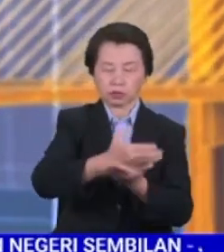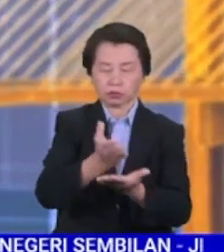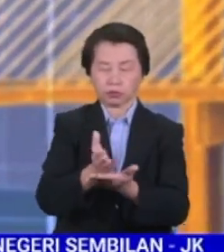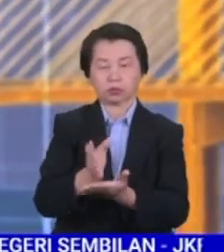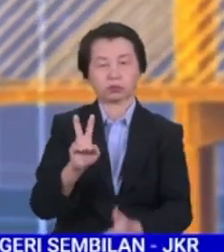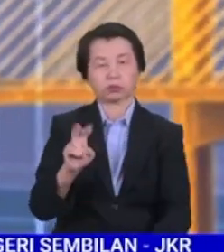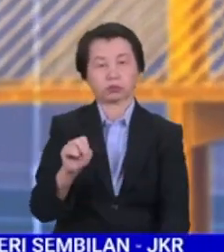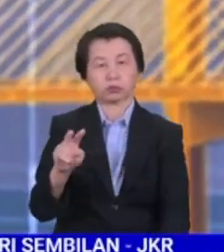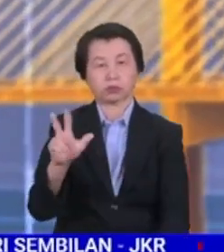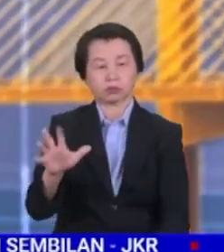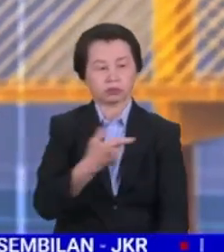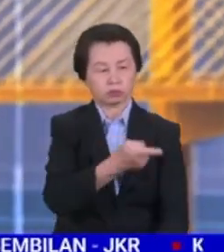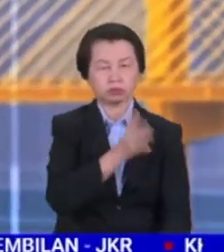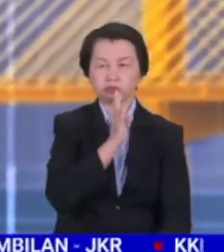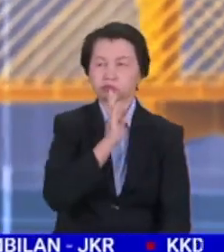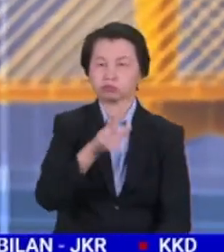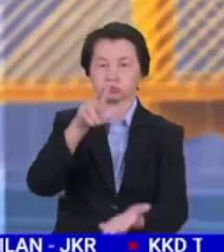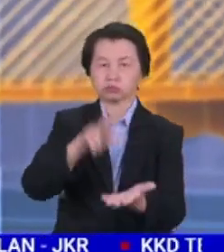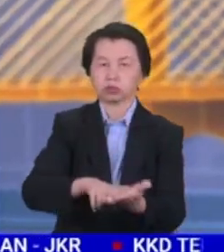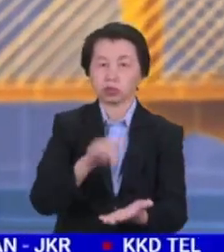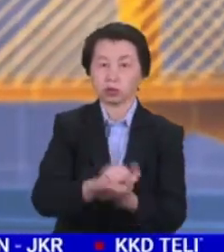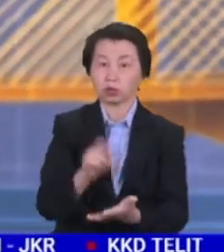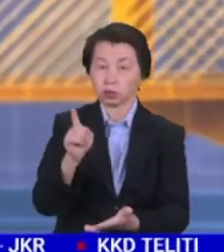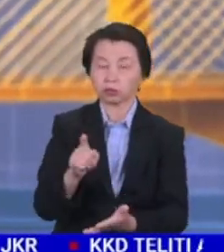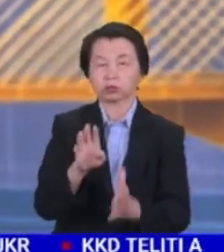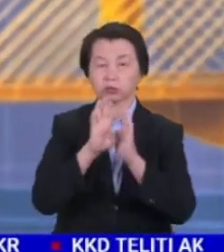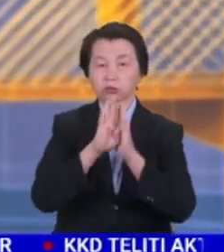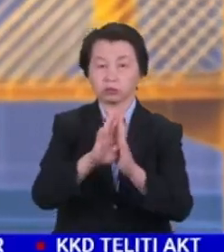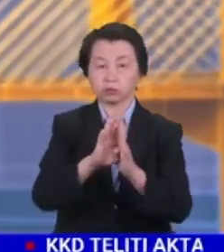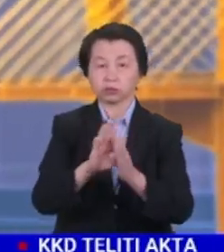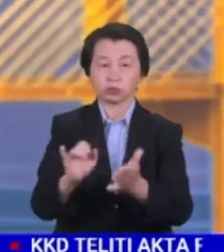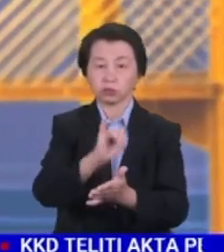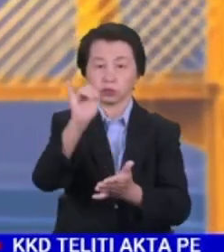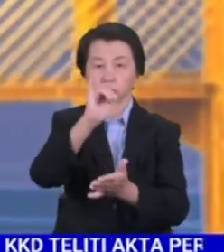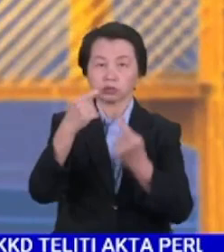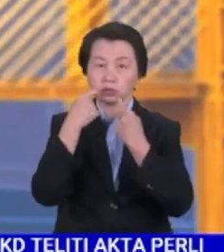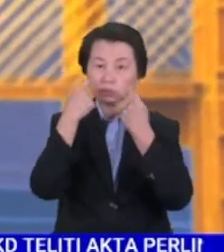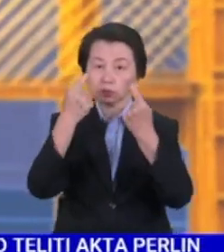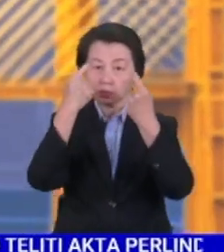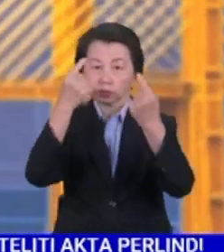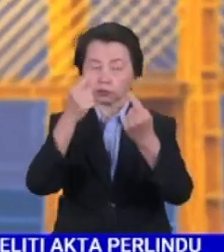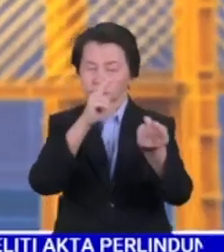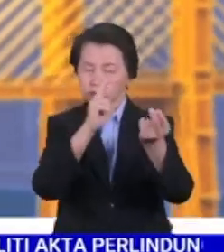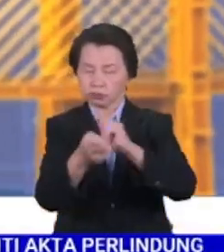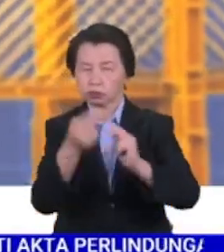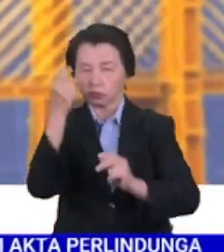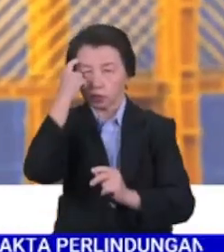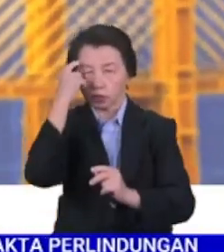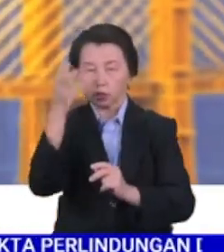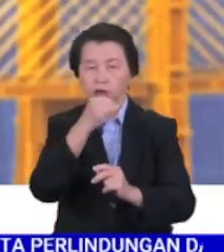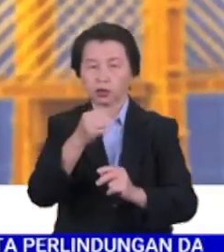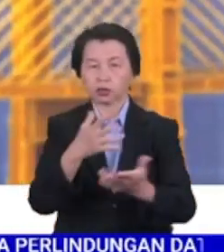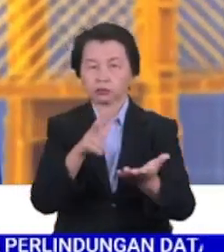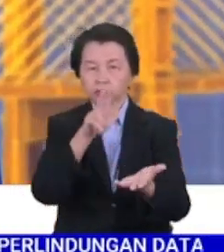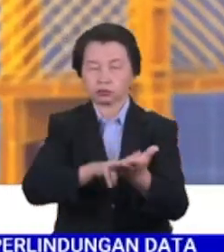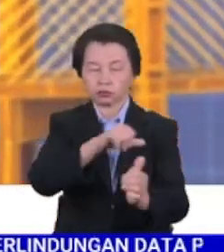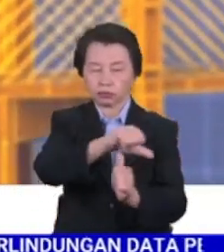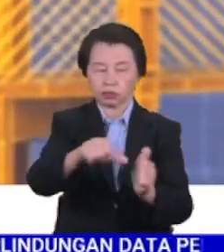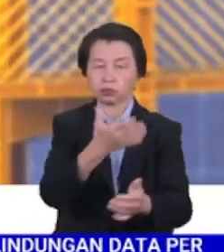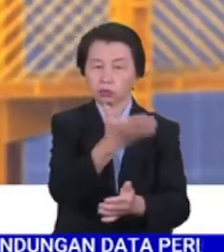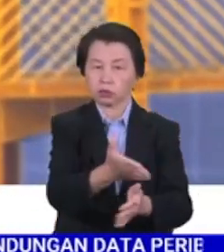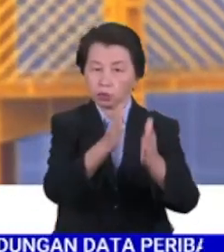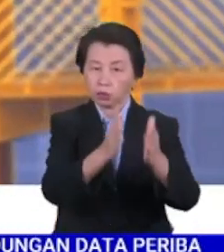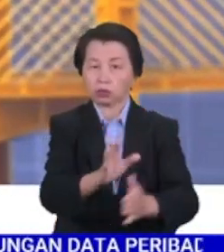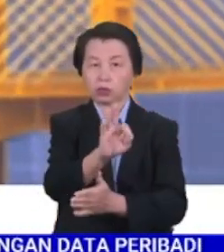yang lalu. Mereka menyifatkan pengiktirafan itu bukti institusi berkenaan berjaya mengubah persepsi serta status sosial warga